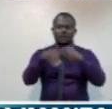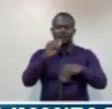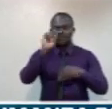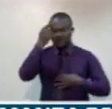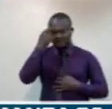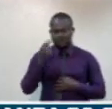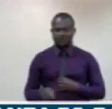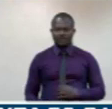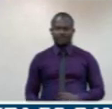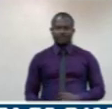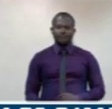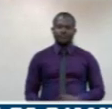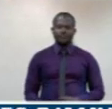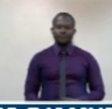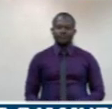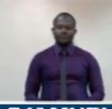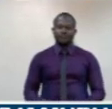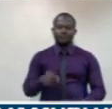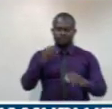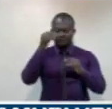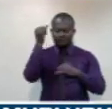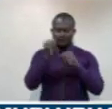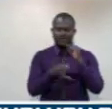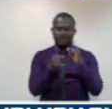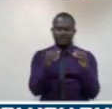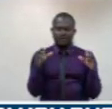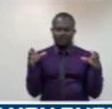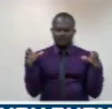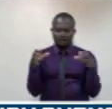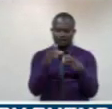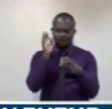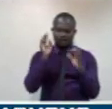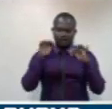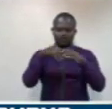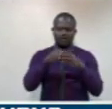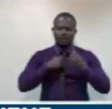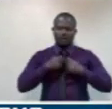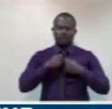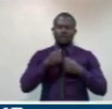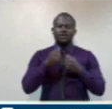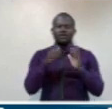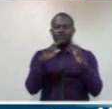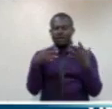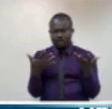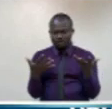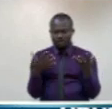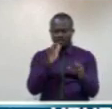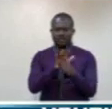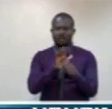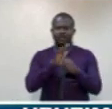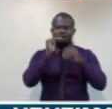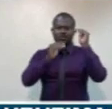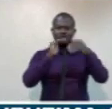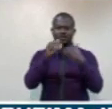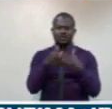leta. Dusoza ihuriro rigiye guterana u Rwanda ruhagaze ariko ndavuga by'umwihariko uru rwego rushinzwe